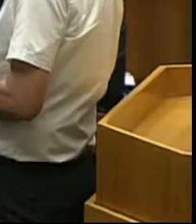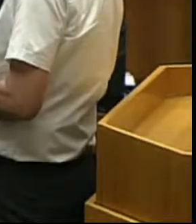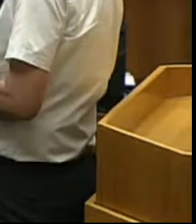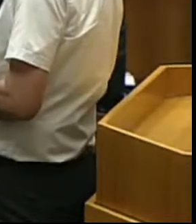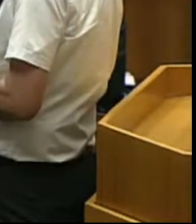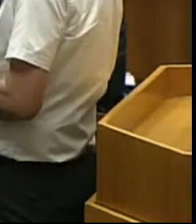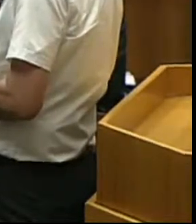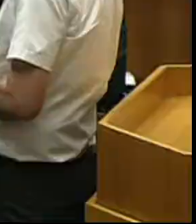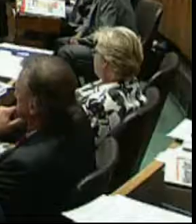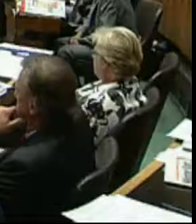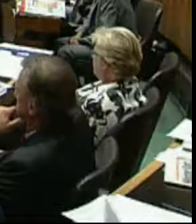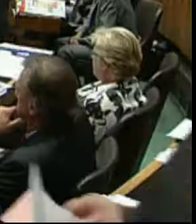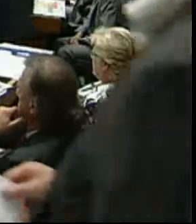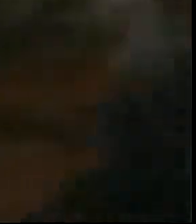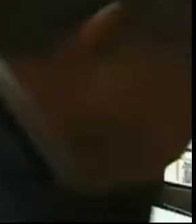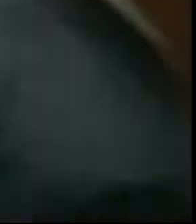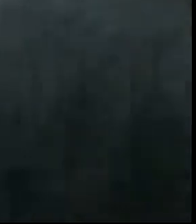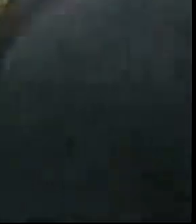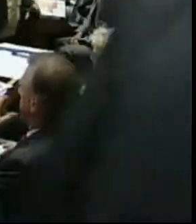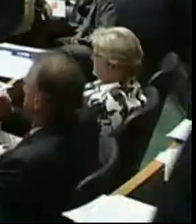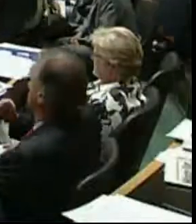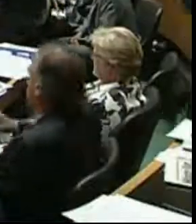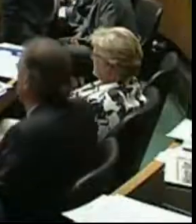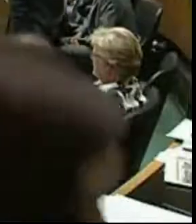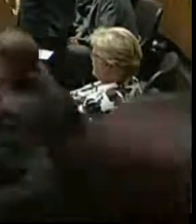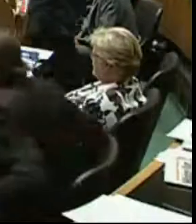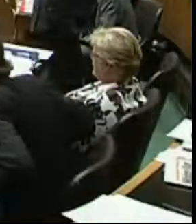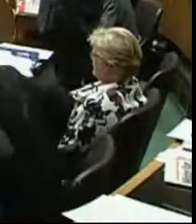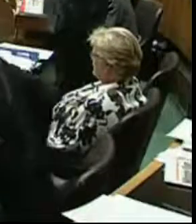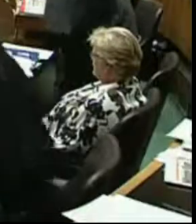Greiner, Christ, Kucharowitz, Kucker, Kunasek, Kunstl, Kutztas.